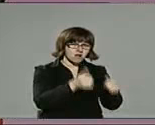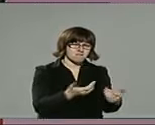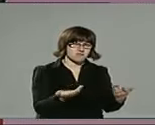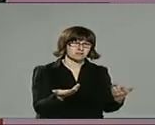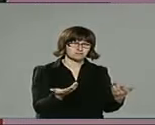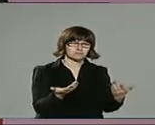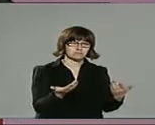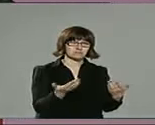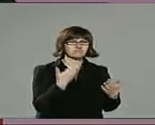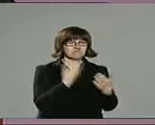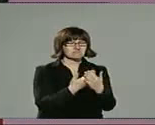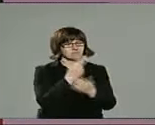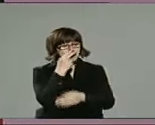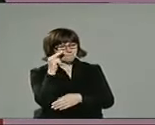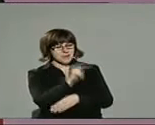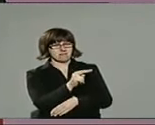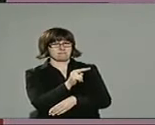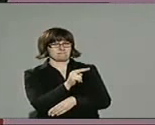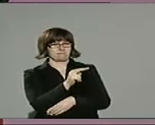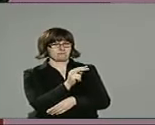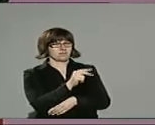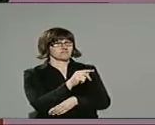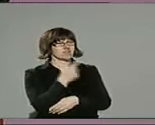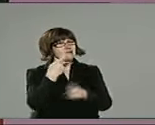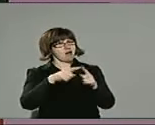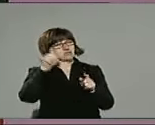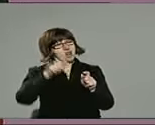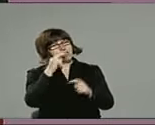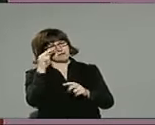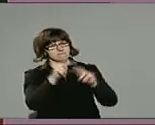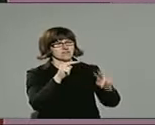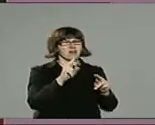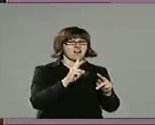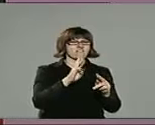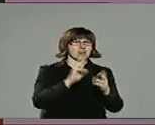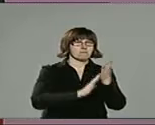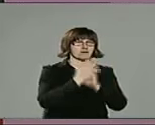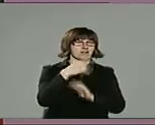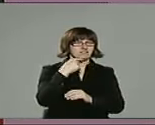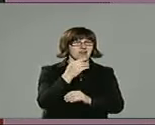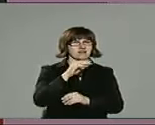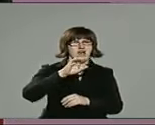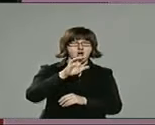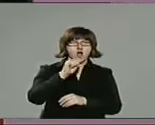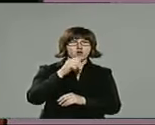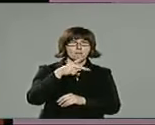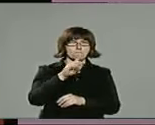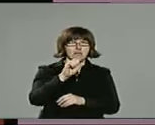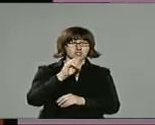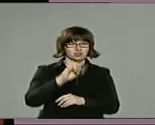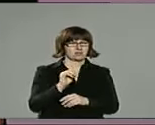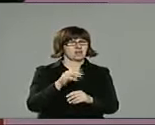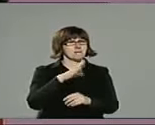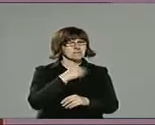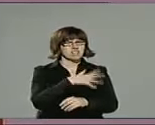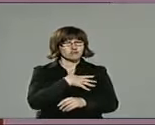sein. Dieser Blick durch die Augen anderer, den hat Willy Brandt mal Compassion genannt. Das ist was anderes als Mitgefühl